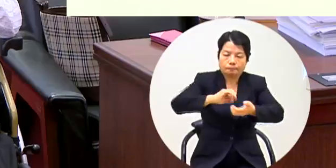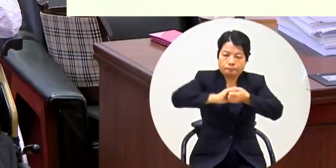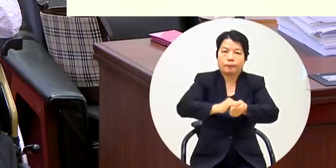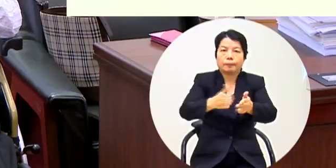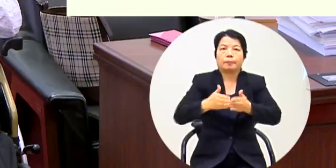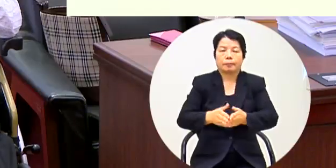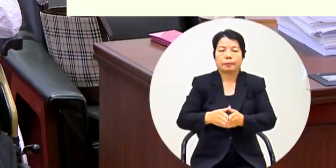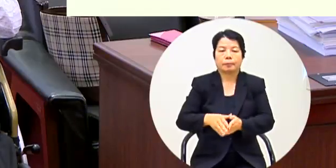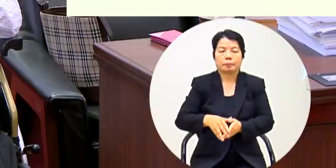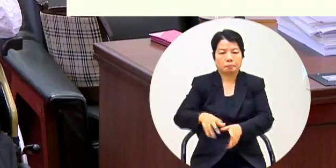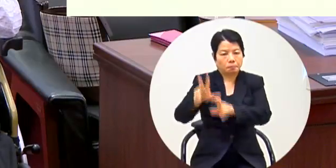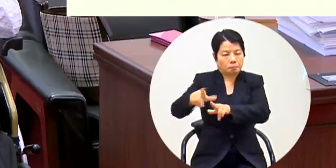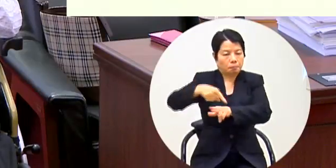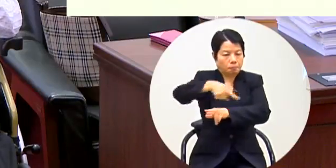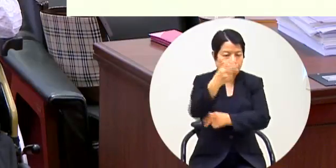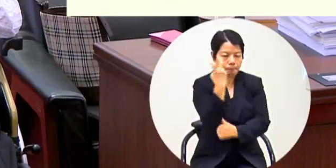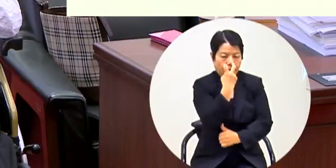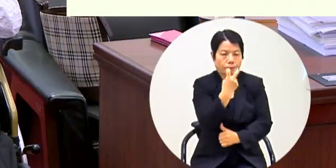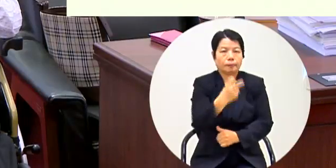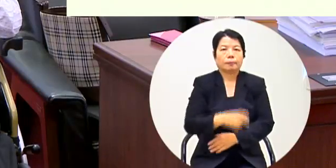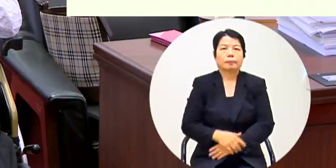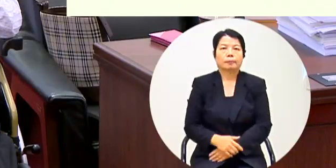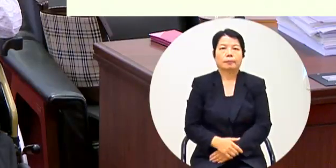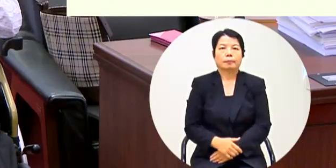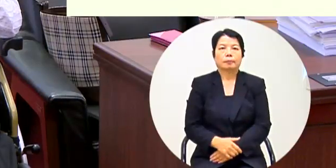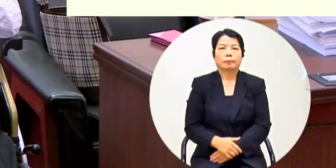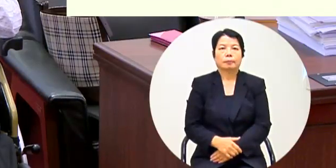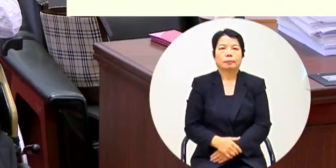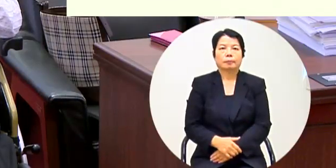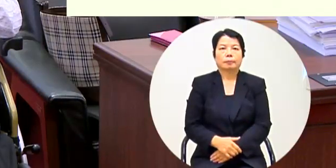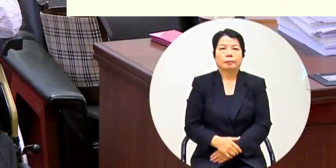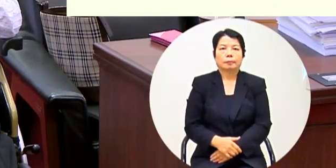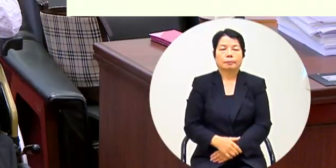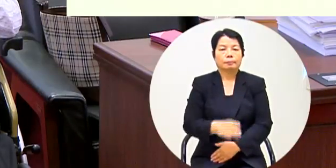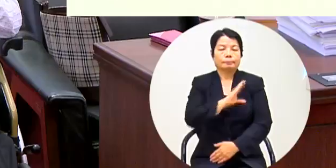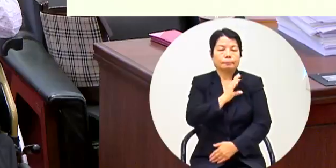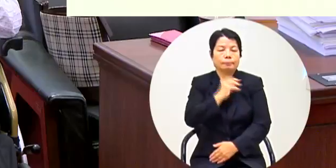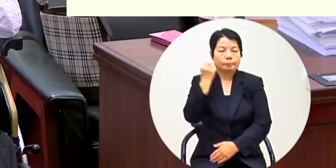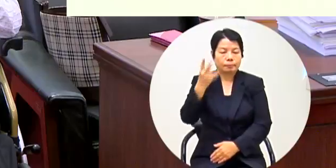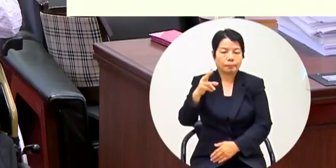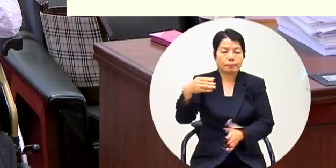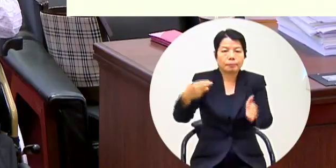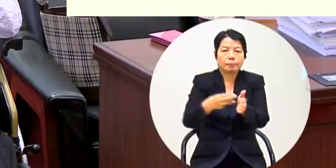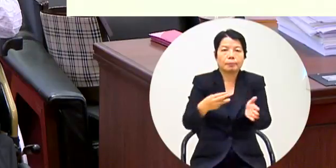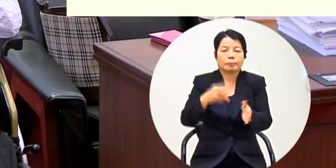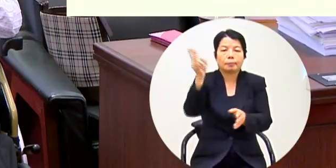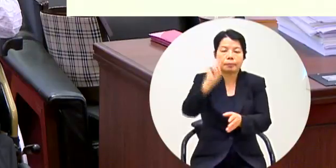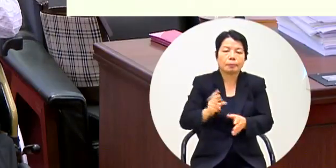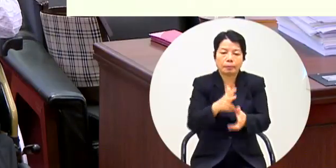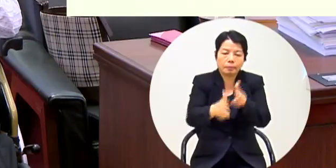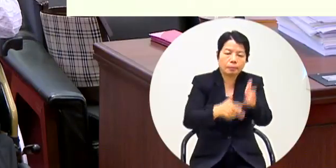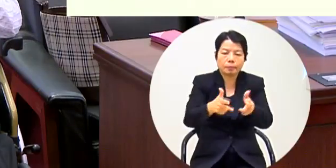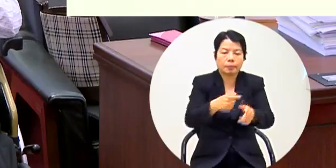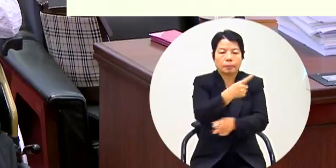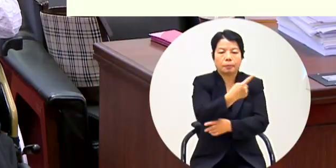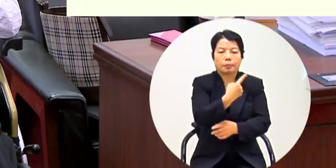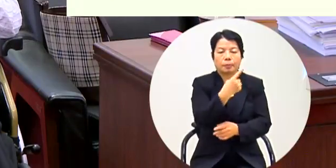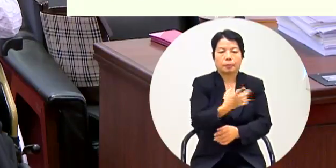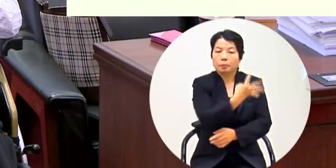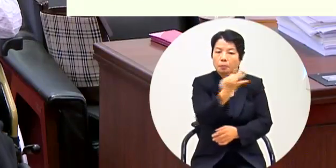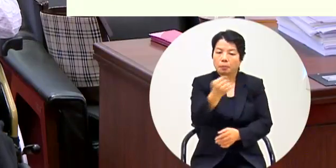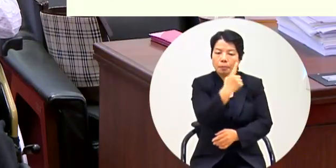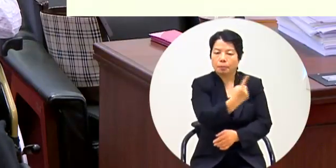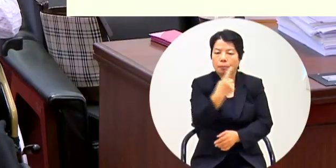跟管控哈。那当然，新达电厂1到2号的燃煤机组的除役哈，我想经济部规划